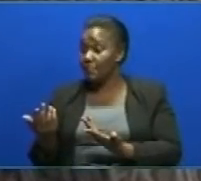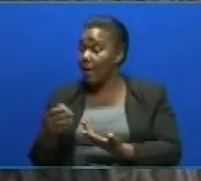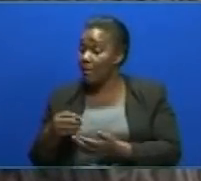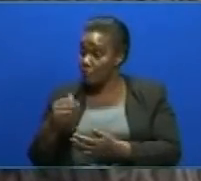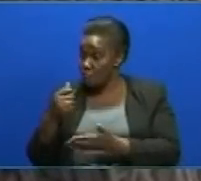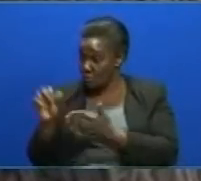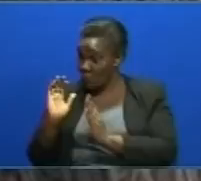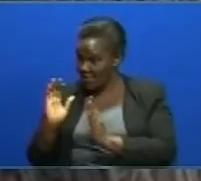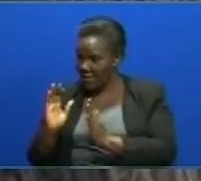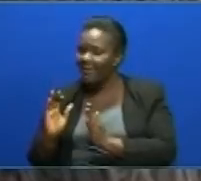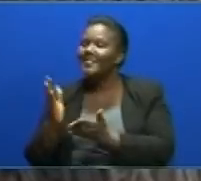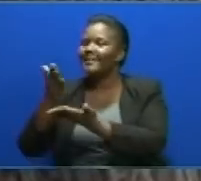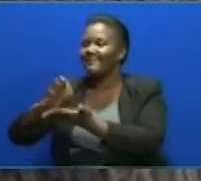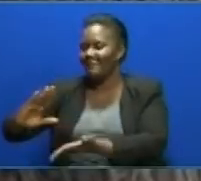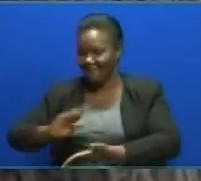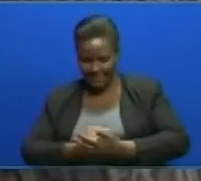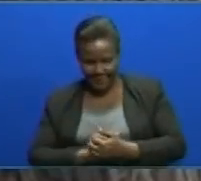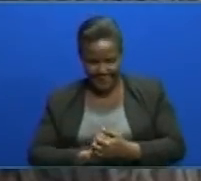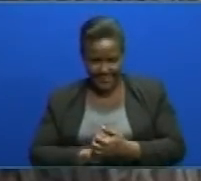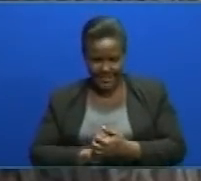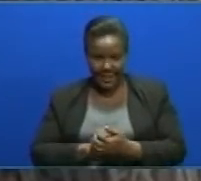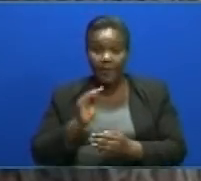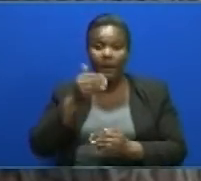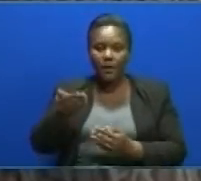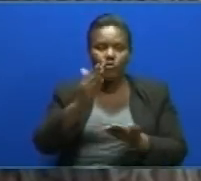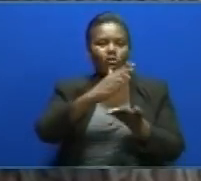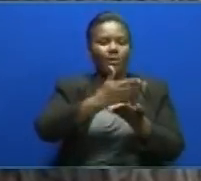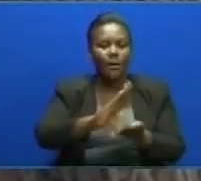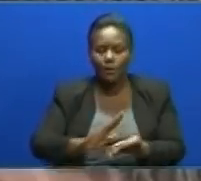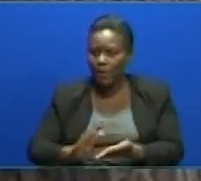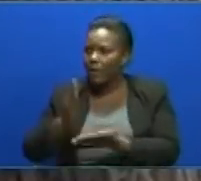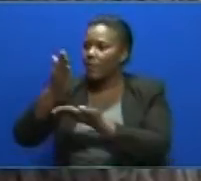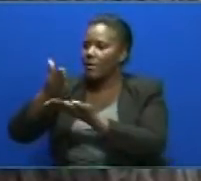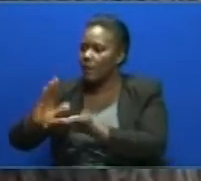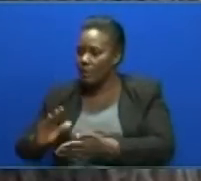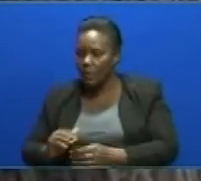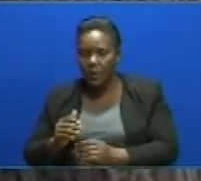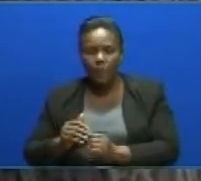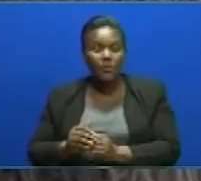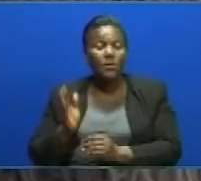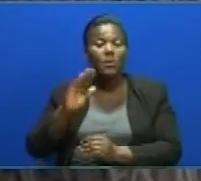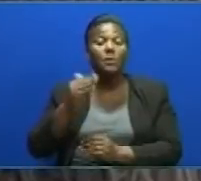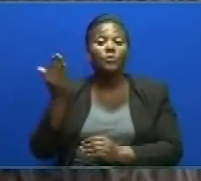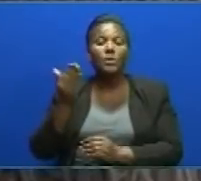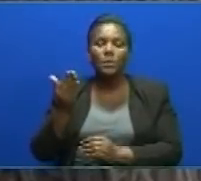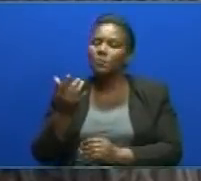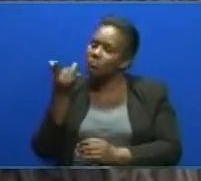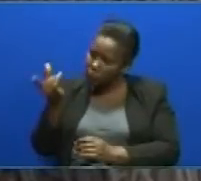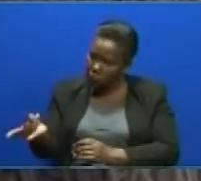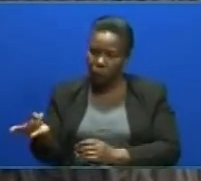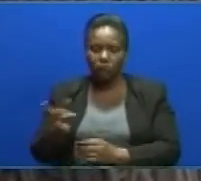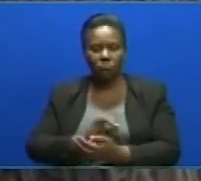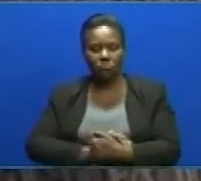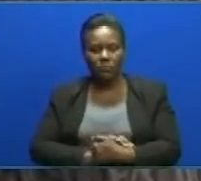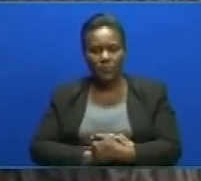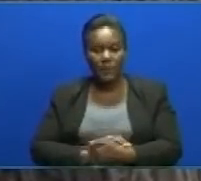juice, kamnunulia, kesho atamnunulia labda, anakubali. Matokeo yake siku ya siku anamuomba ngono. Sasa